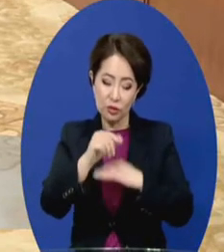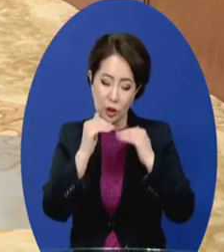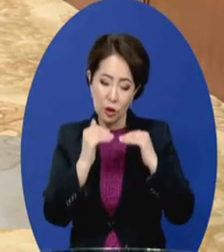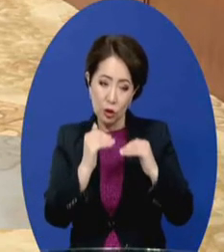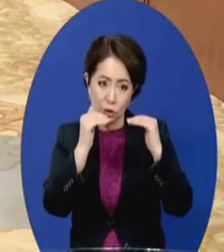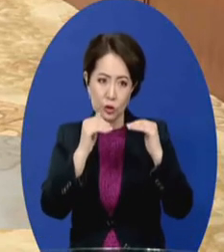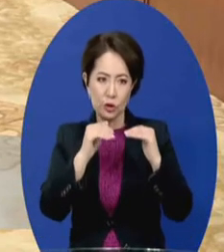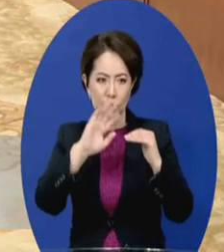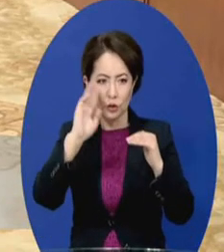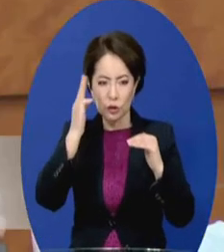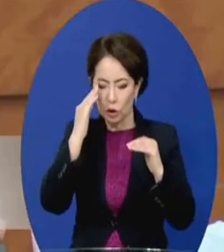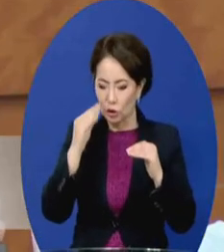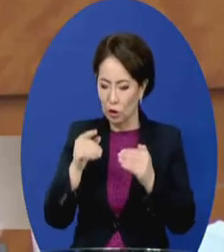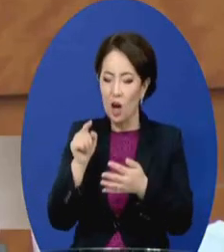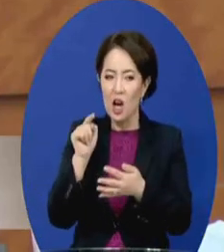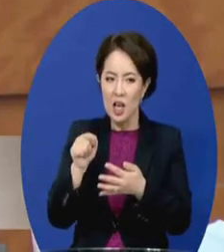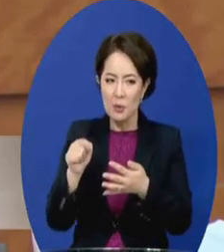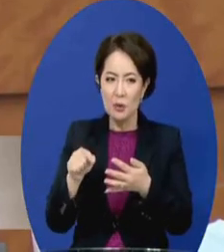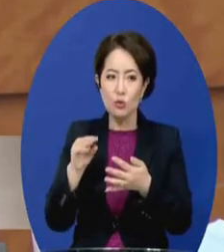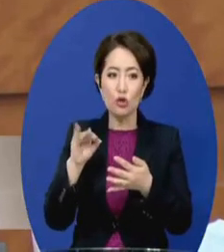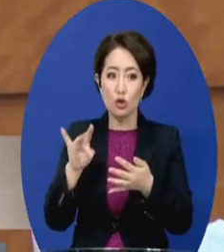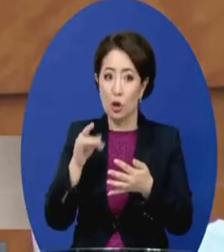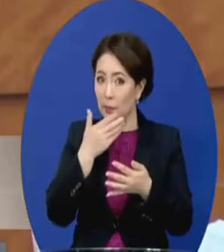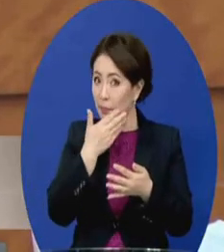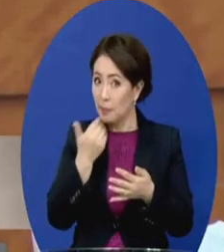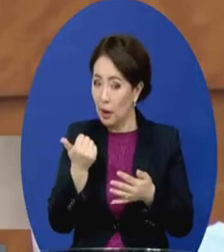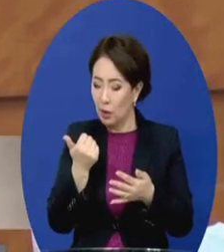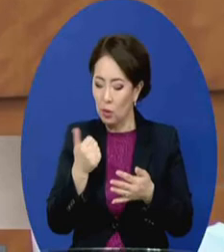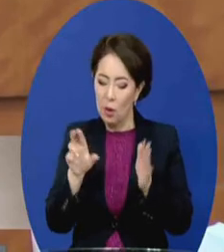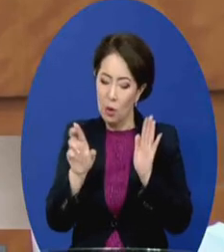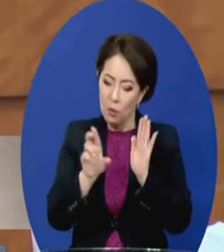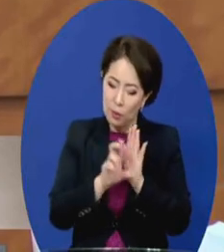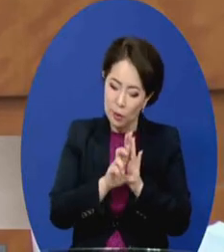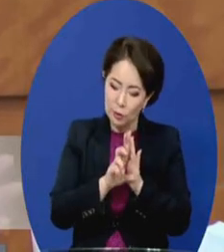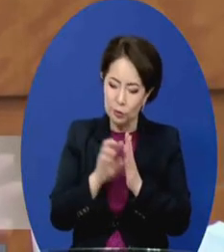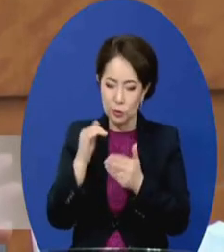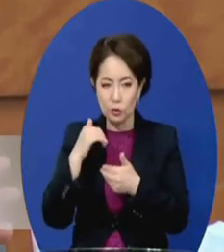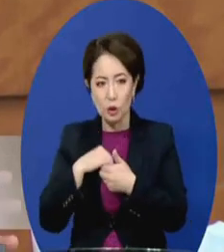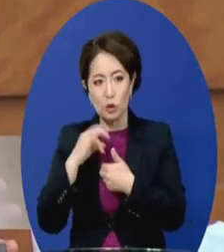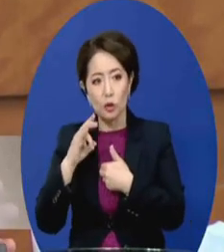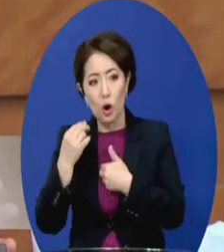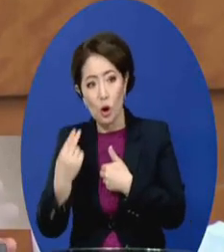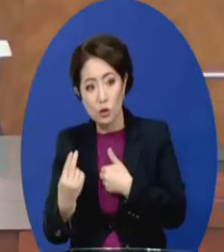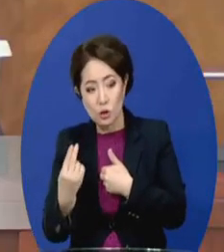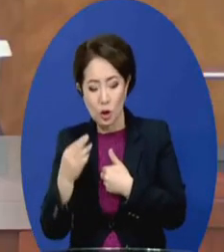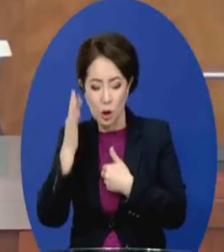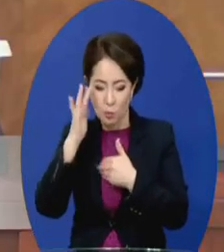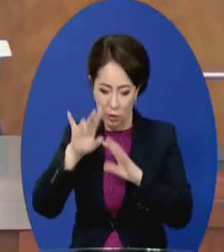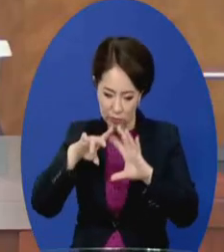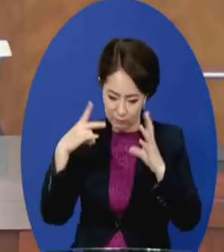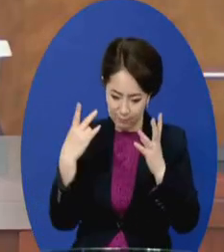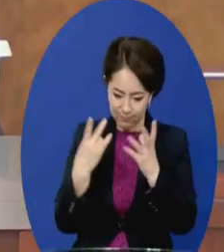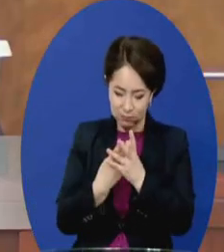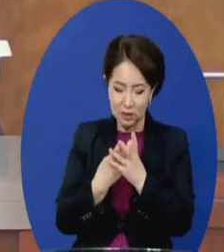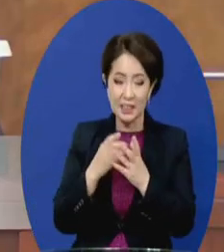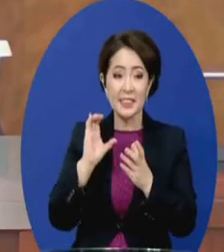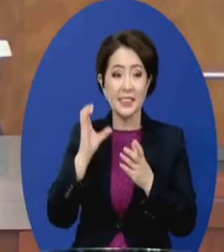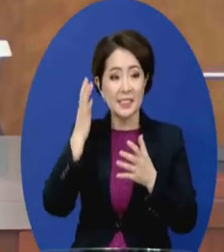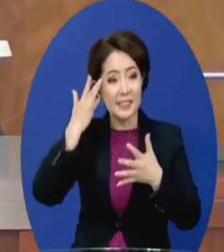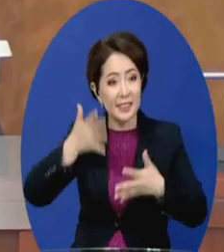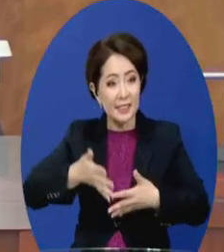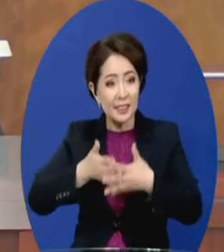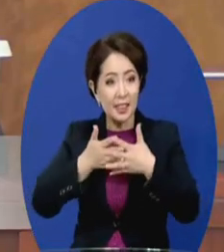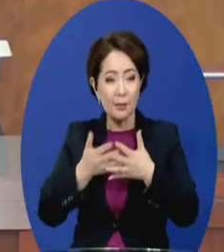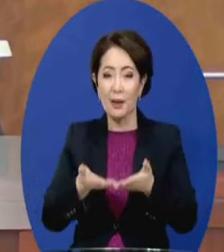тодорхой жор гэж байдаггүй. Улс үндэстний онцлог, боломж, нөөц нөхцөл байдал тохирсон нэгдсэн бодлогыг хэрэгжүүлэх систем тогтолцоог бий болгож чадсан